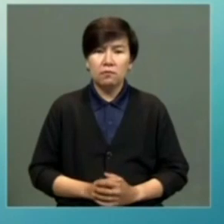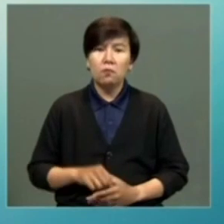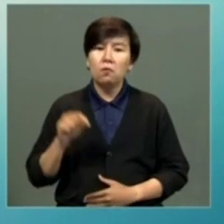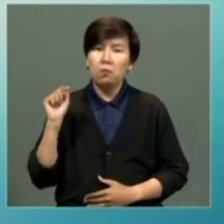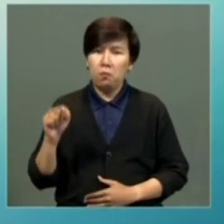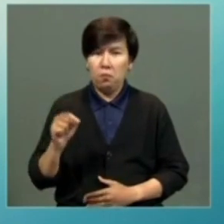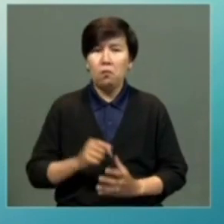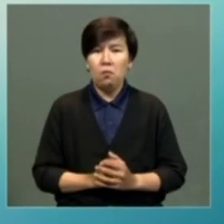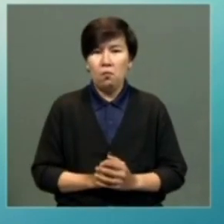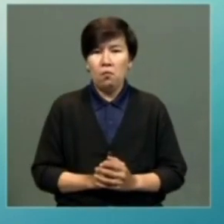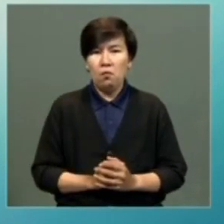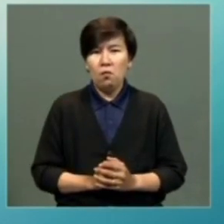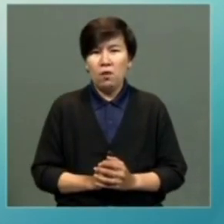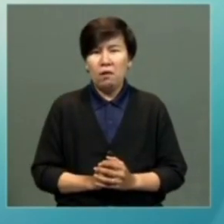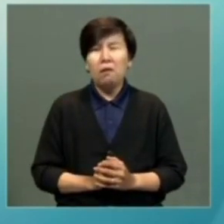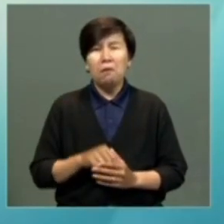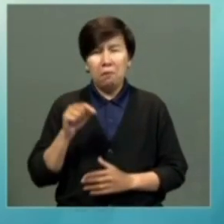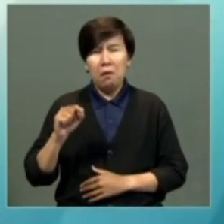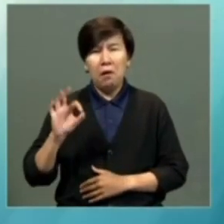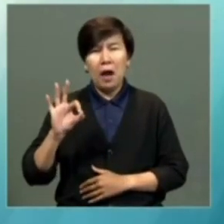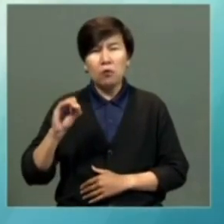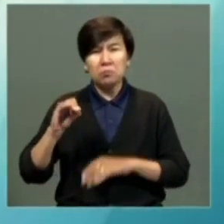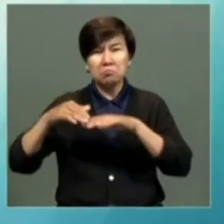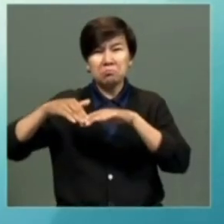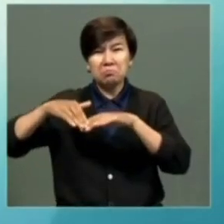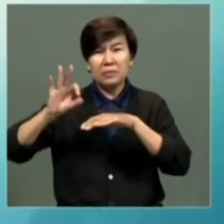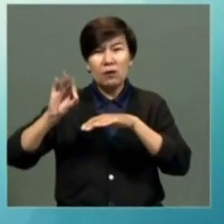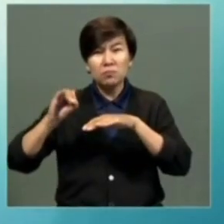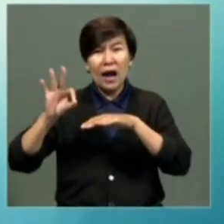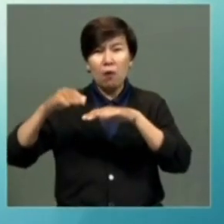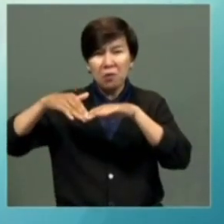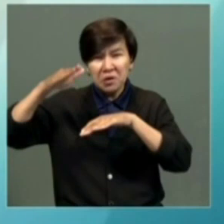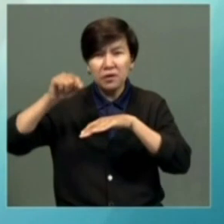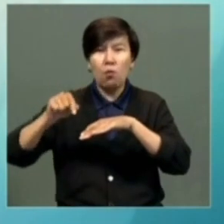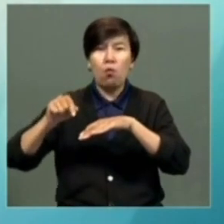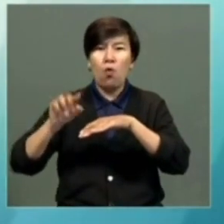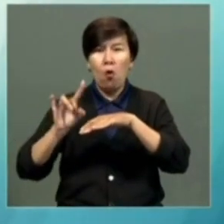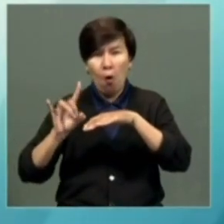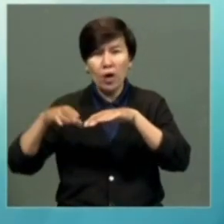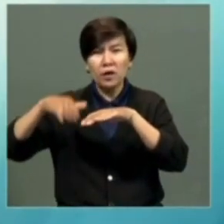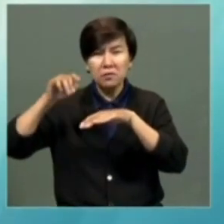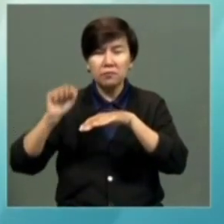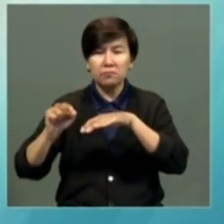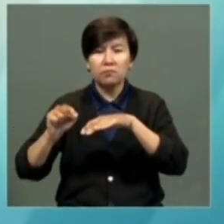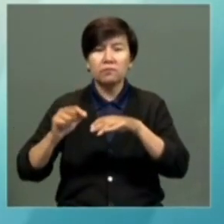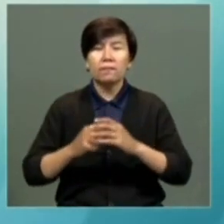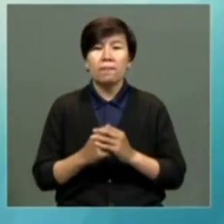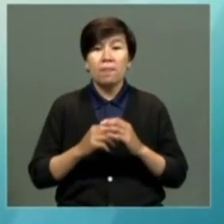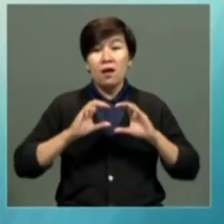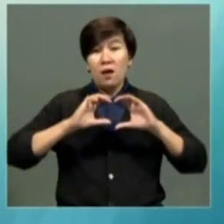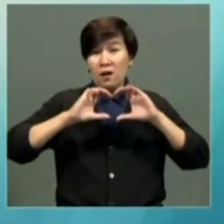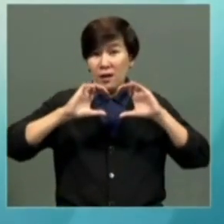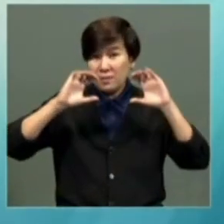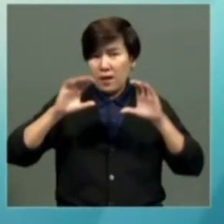หลักในวันเดียวที่จังหวัดชลบุรีซึ่งจะเป็นจังหวัดที่ทางท่านนายกรัฐมนตรีนะครับกับคณะรัฐ